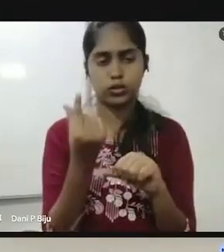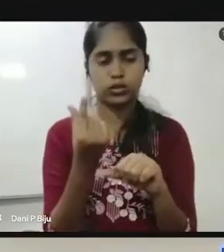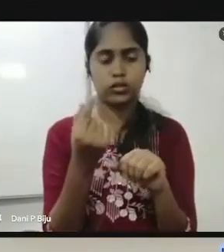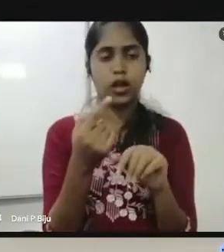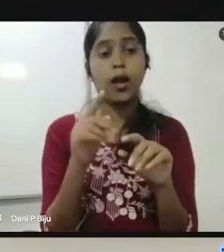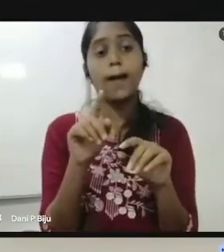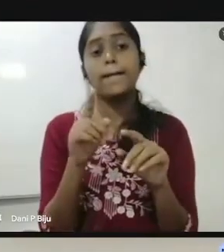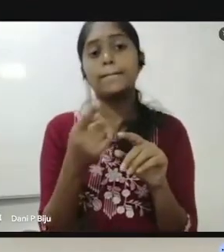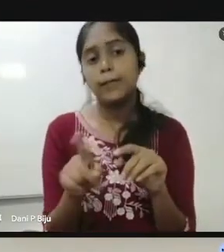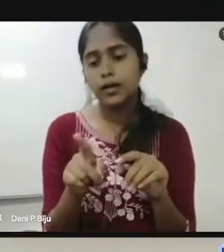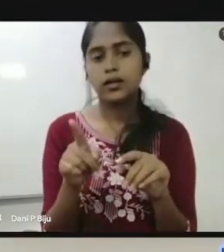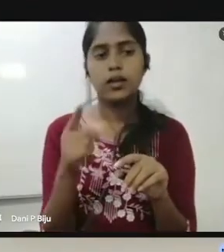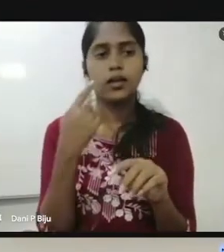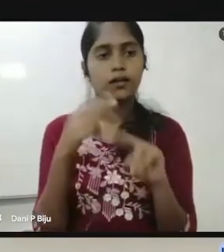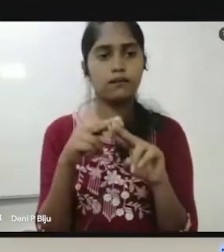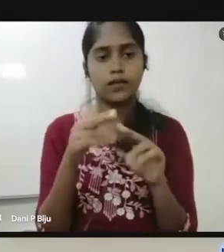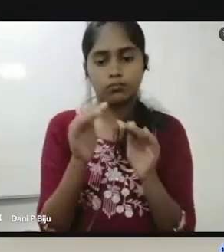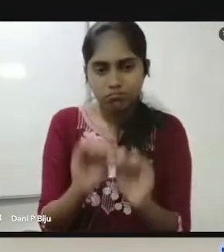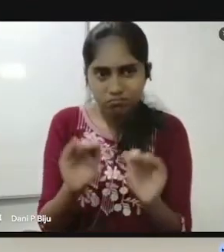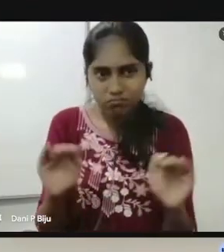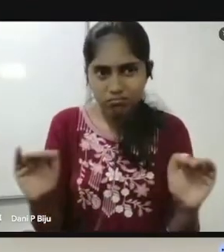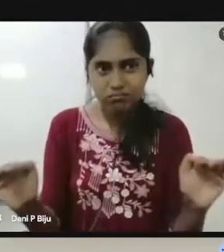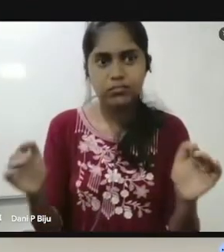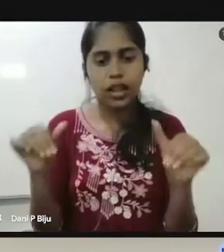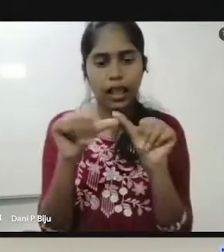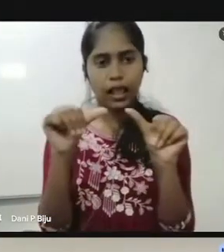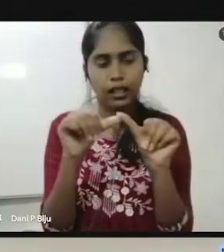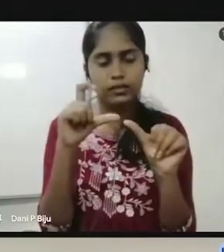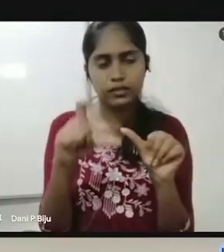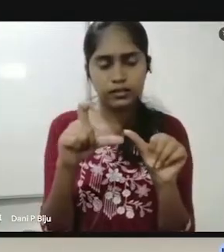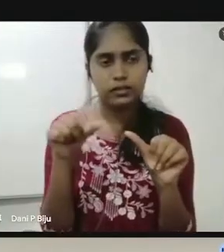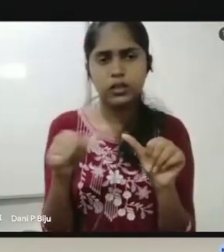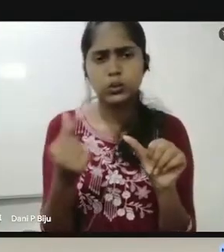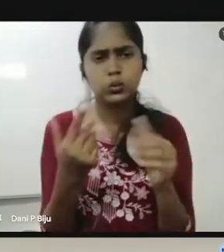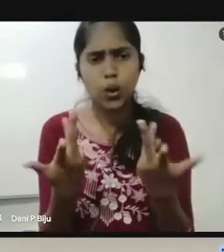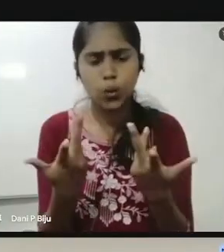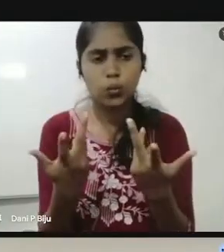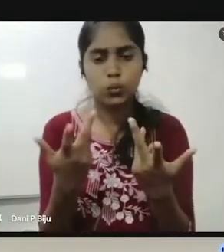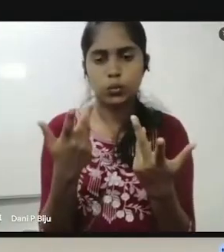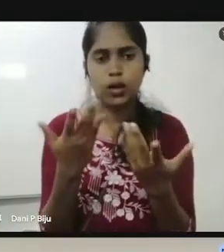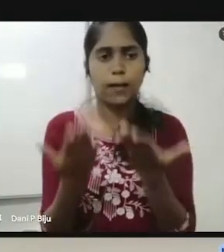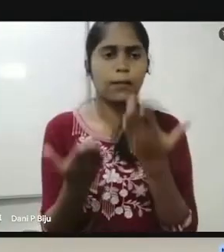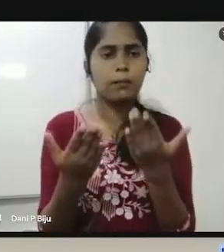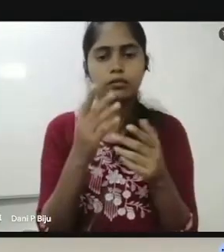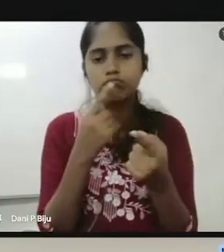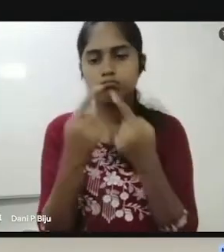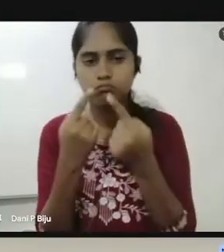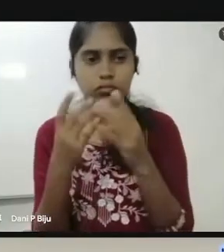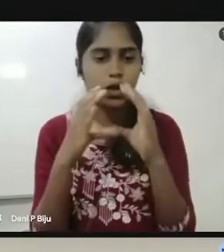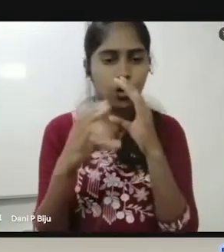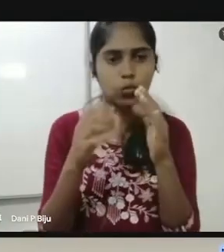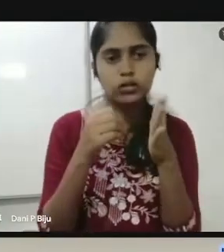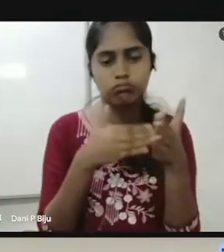ഒരു വ്യക്തിയാണെങ്കിലും, ചിലപ്പം കുട്ടികളുടെ കേസിലാണ് ഇത് കൂടുതൽ ഇമ്പോർട്ടന്റ്, അവരുടെ ഭാഷ വളർത്താനായിട്ട് ഇതിന് പറ്റും. അതായത് ഭാഷ കൊടുക്കാനും